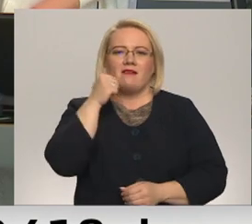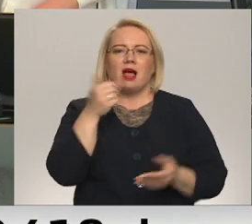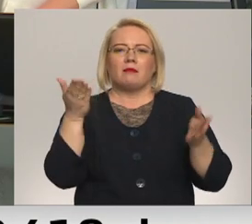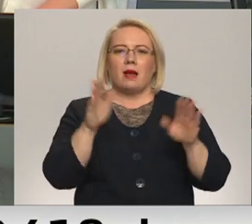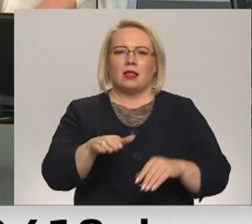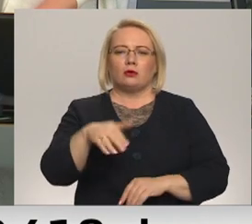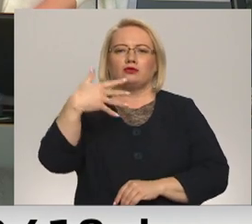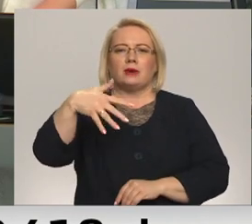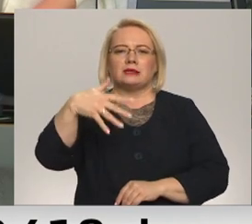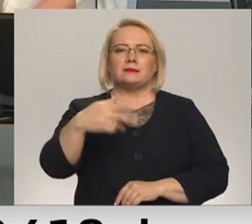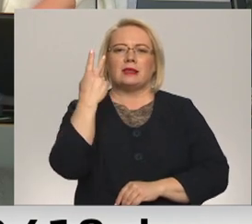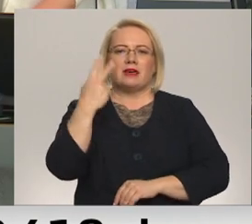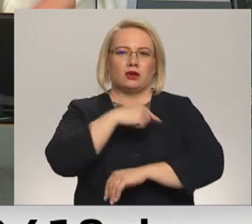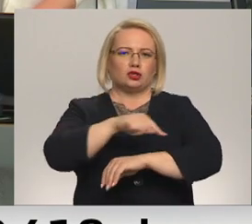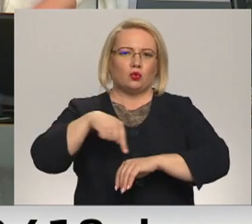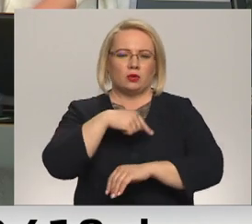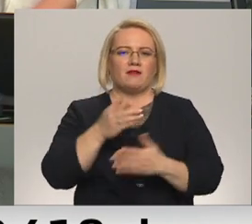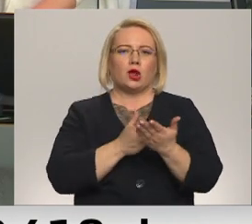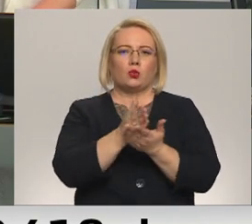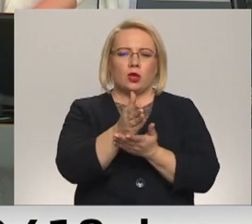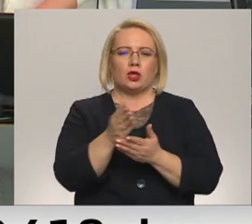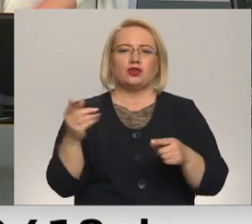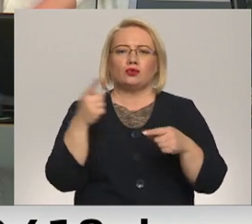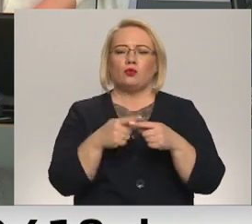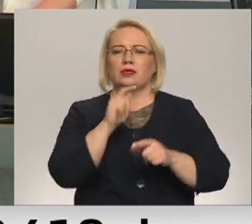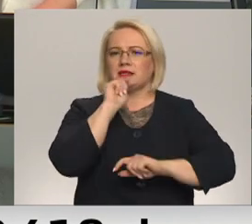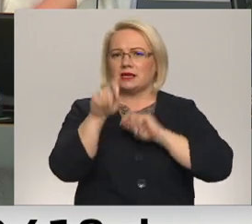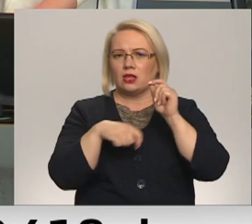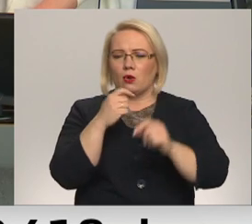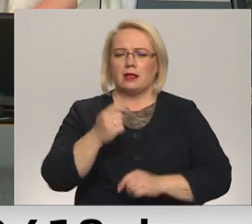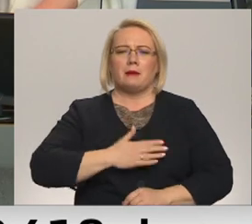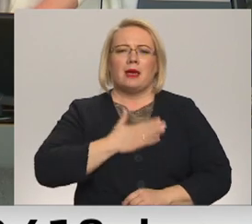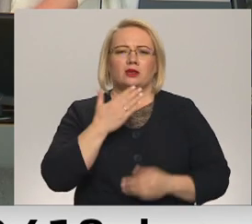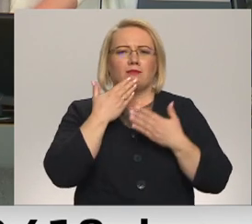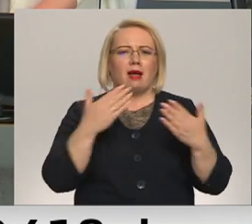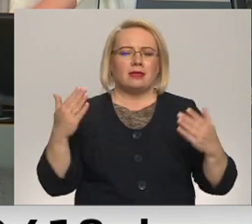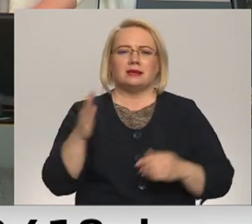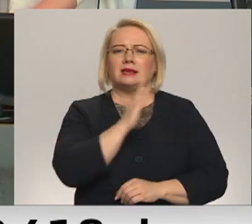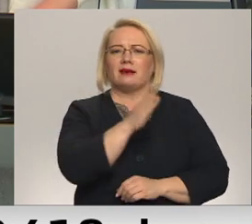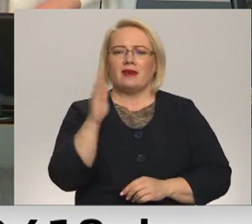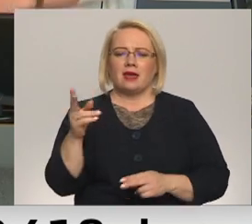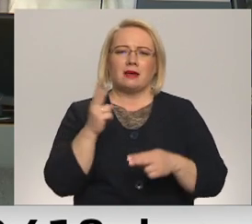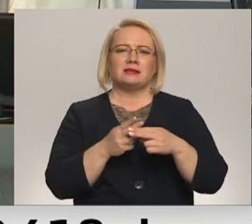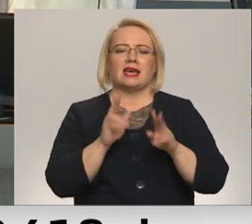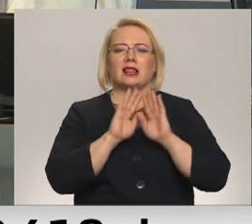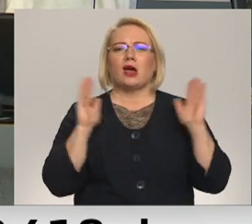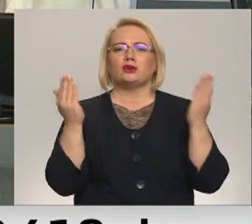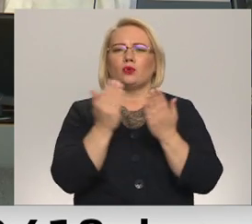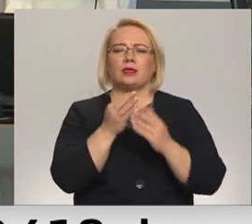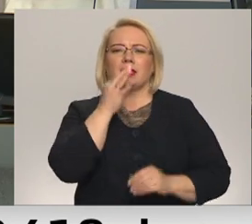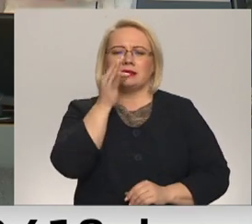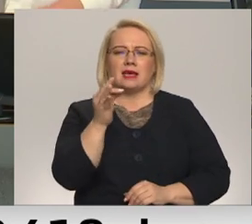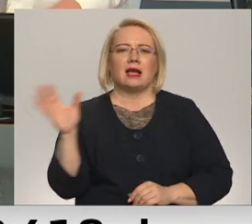52 stundas vēl var doties un ziedot. Mīš, paldies ik vienam! Stikla studija jums saka visu labu